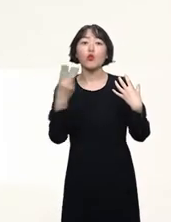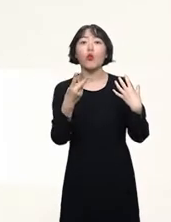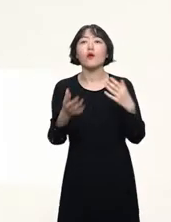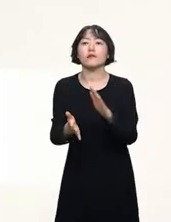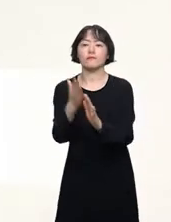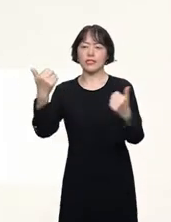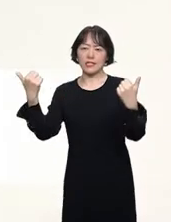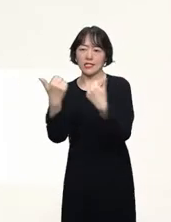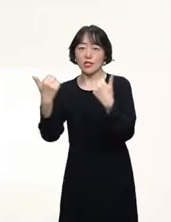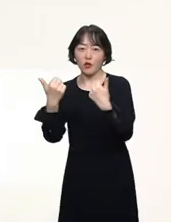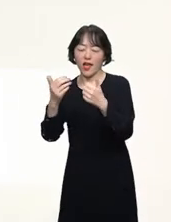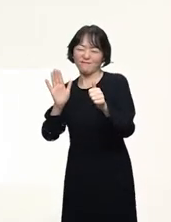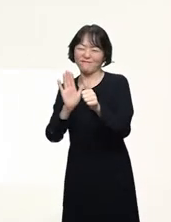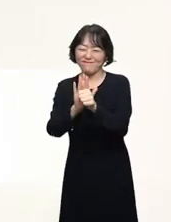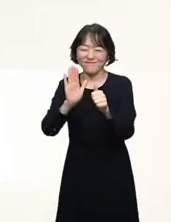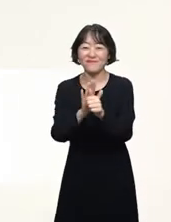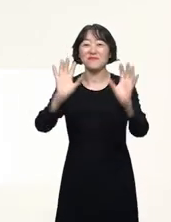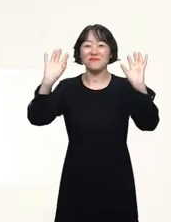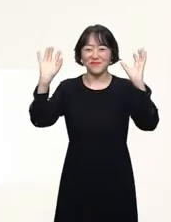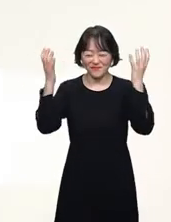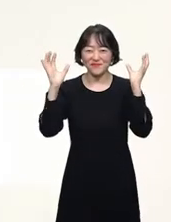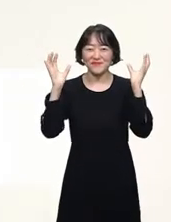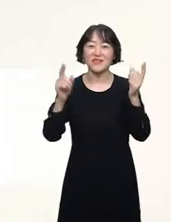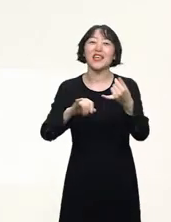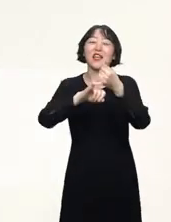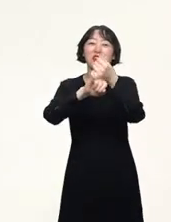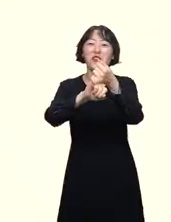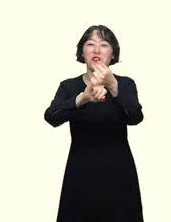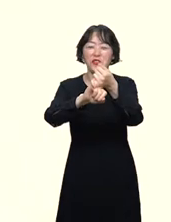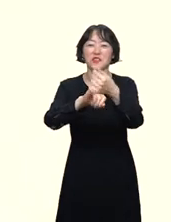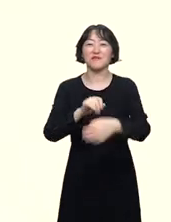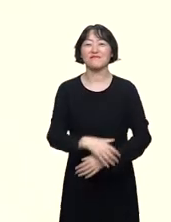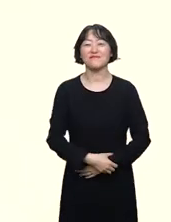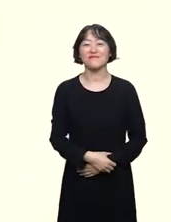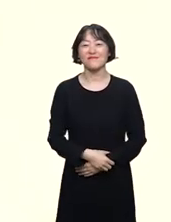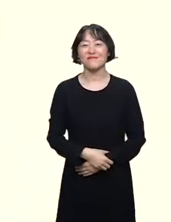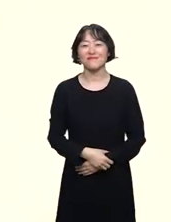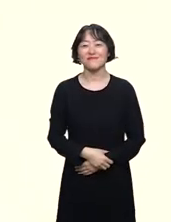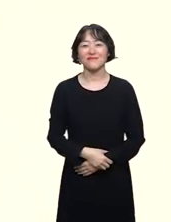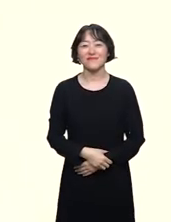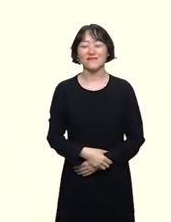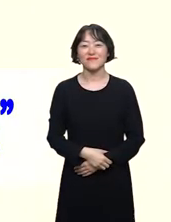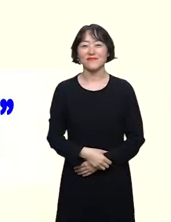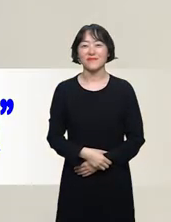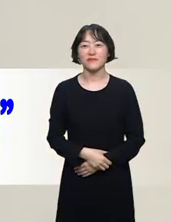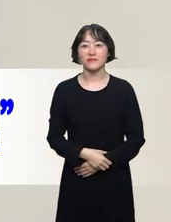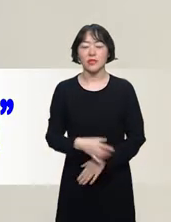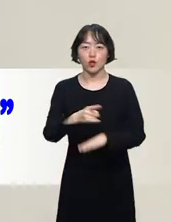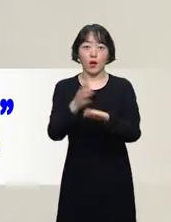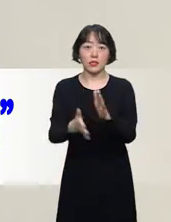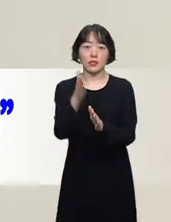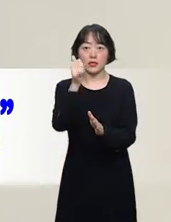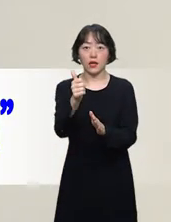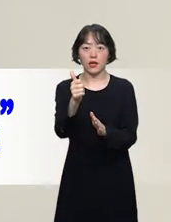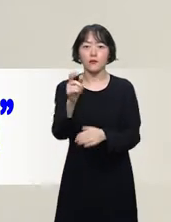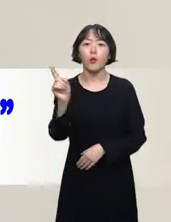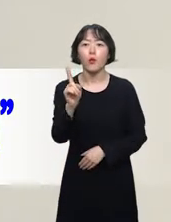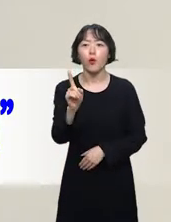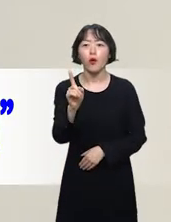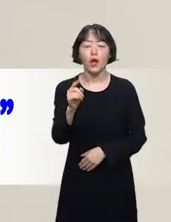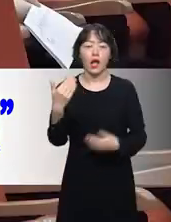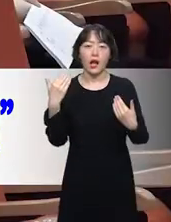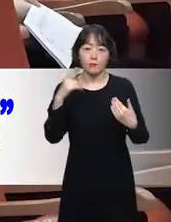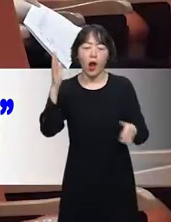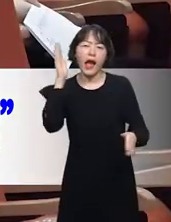우리 교육청에서도 함께 응원하고 여러분들 지지할 겁니다. 김상돈 시장은 학생들이 동아리 활동에